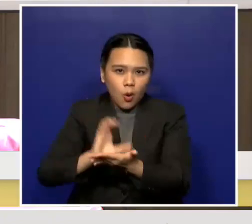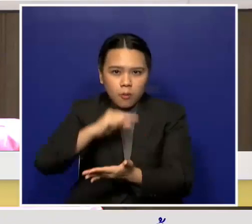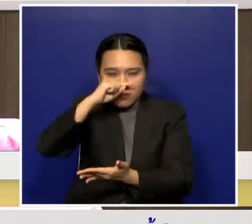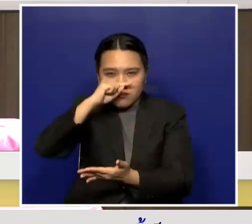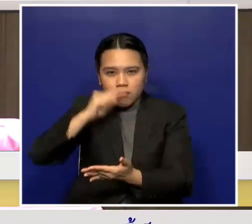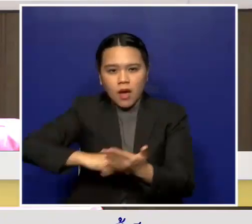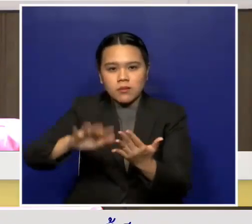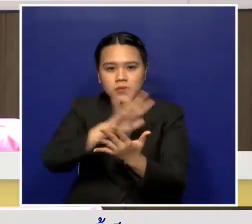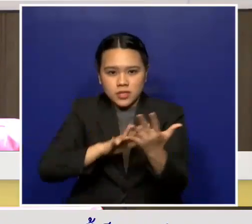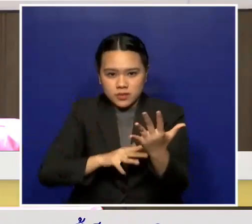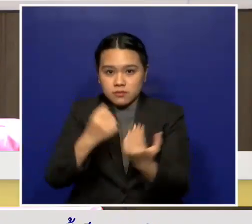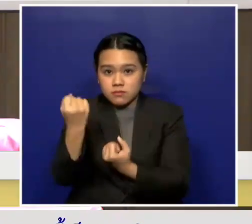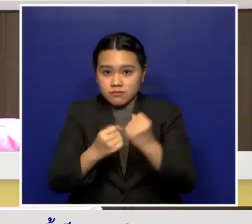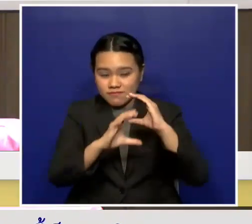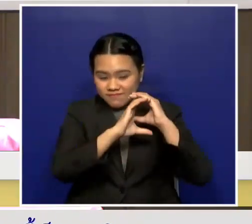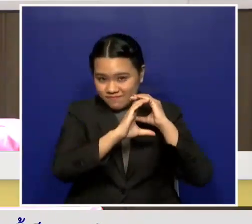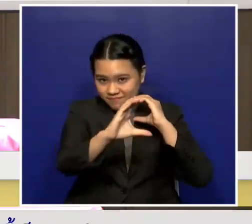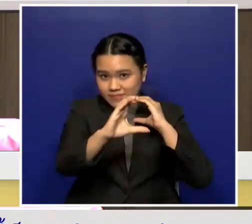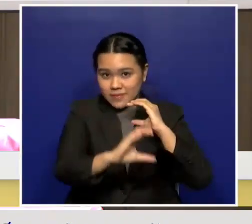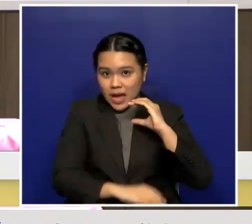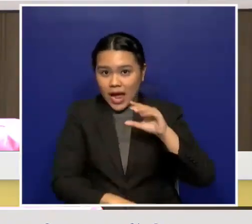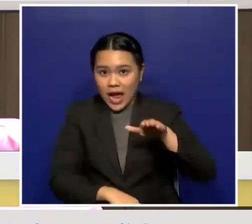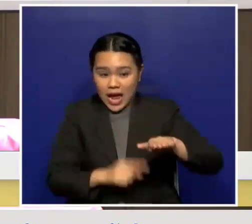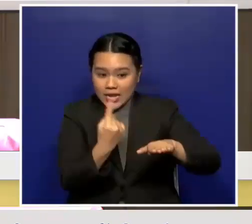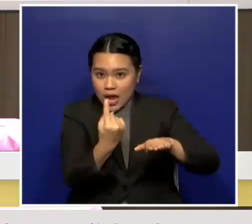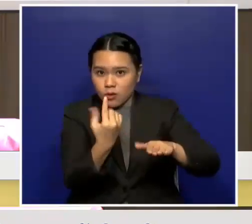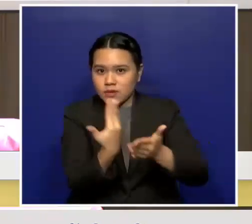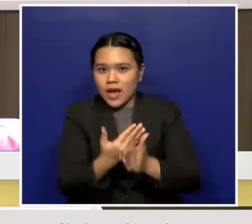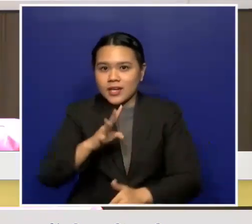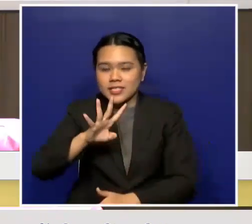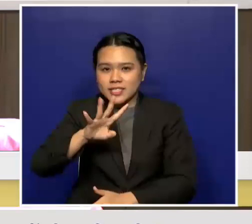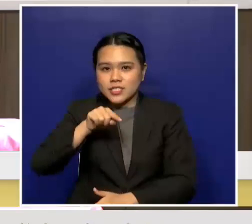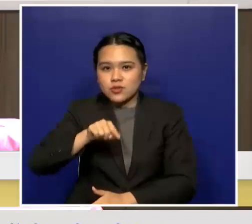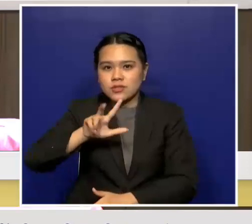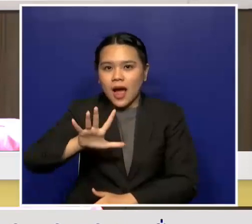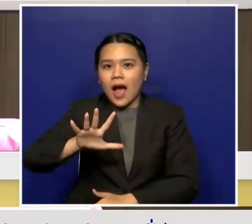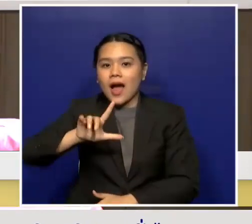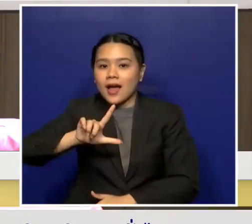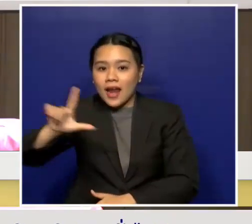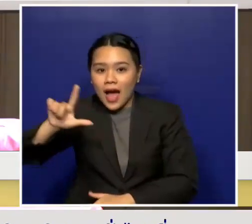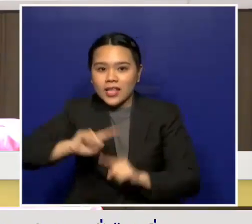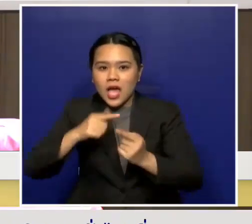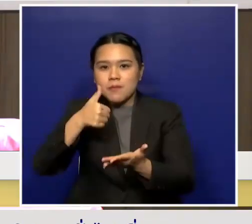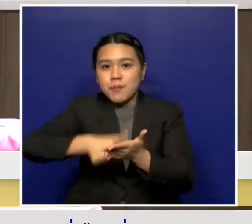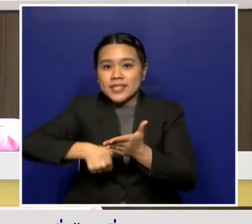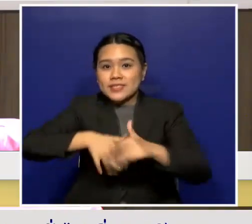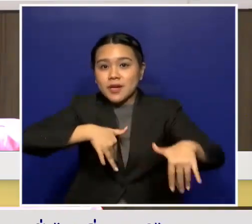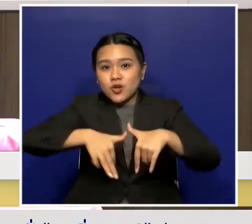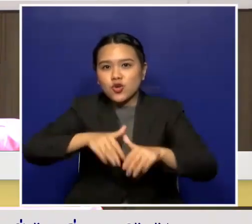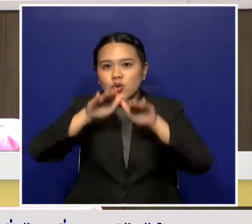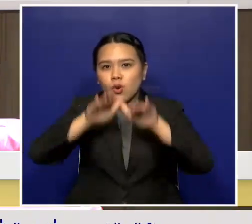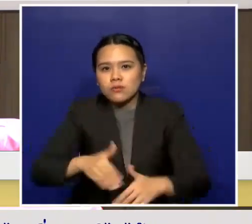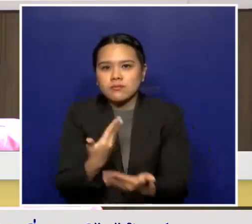นึ่งนี่นะฮะ 4.5 ล้านบาทลดให้แผ่นดินแค่ลดให้ภาษีประชาชนแค่ 10,000 บ